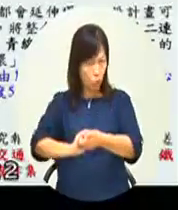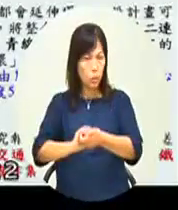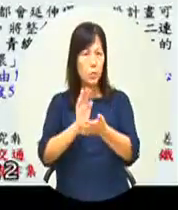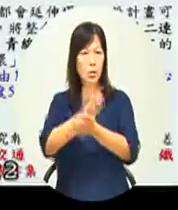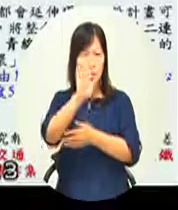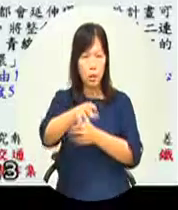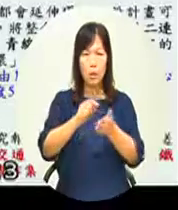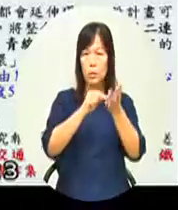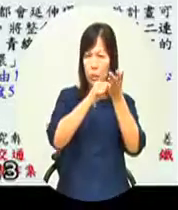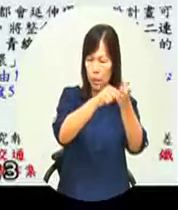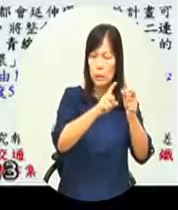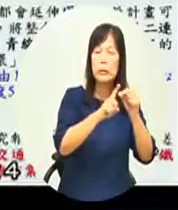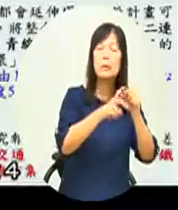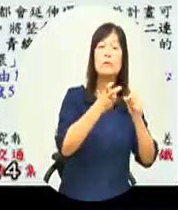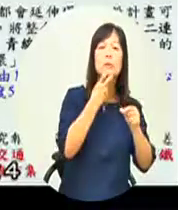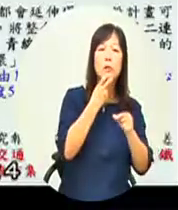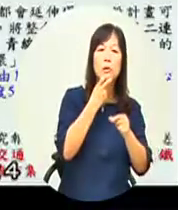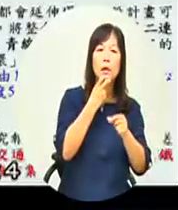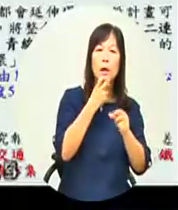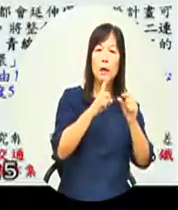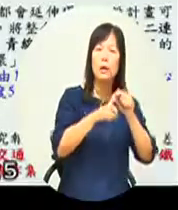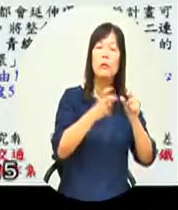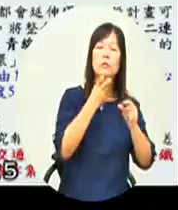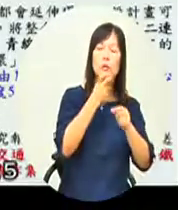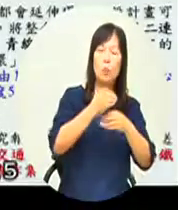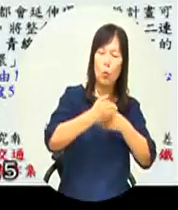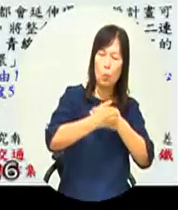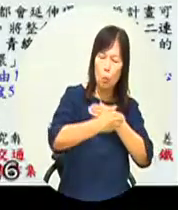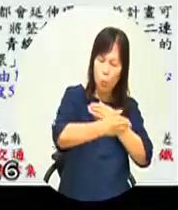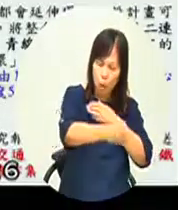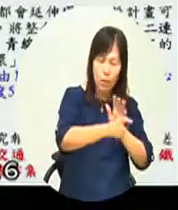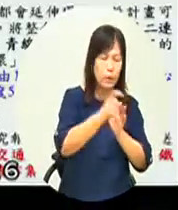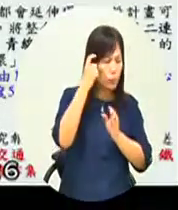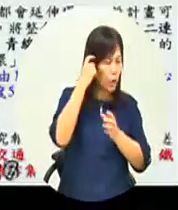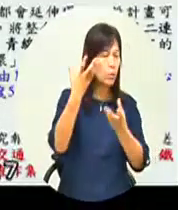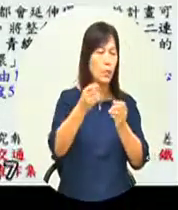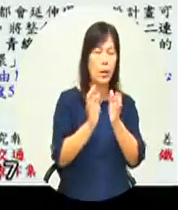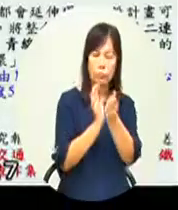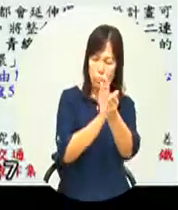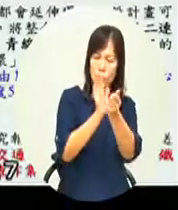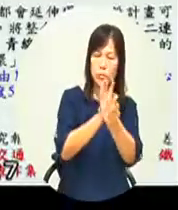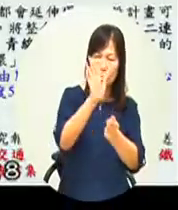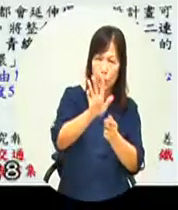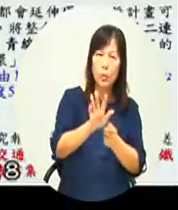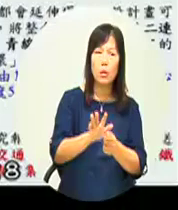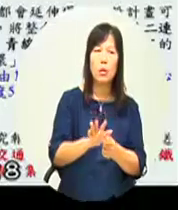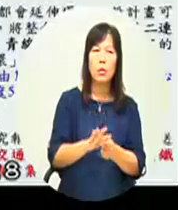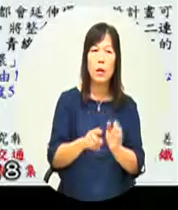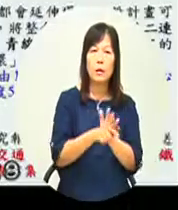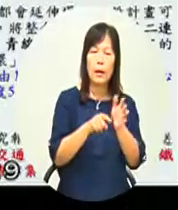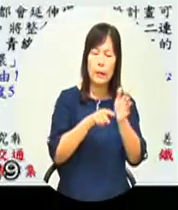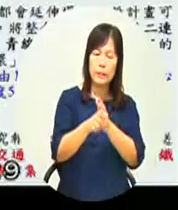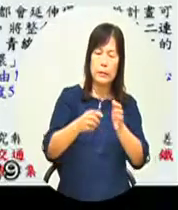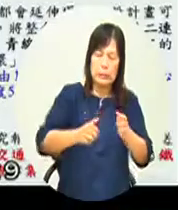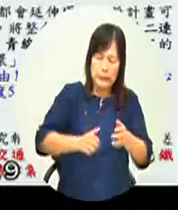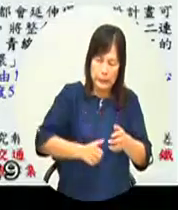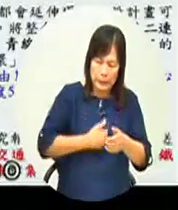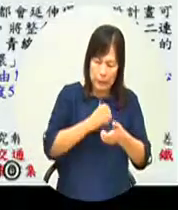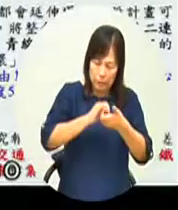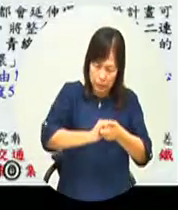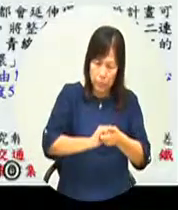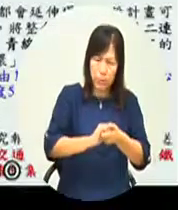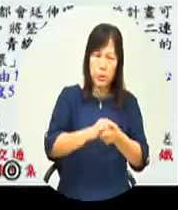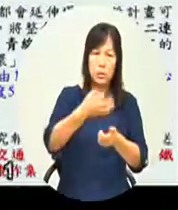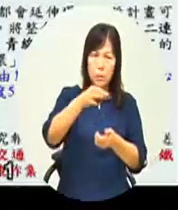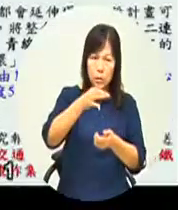出去到中央，然后中央一路顺畅都没有意见，都支持高雄市政府的状况之下，到实际核定编